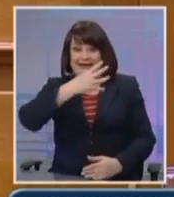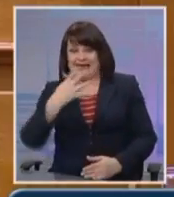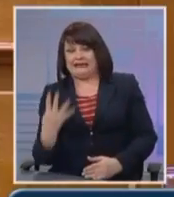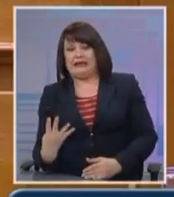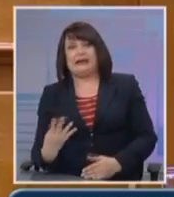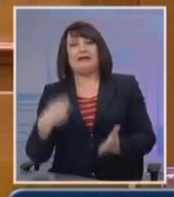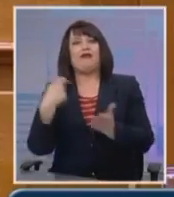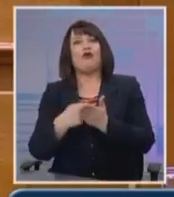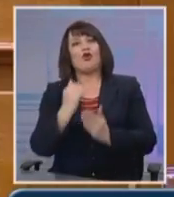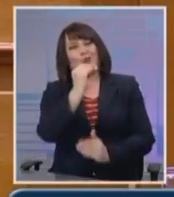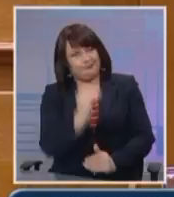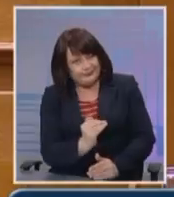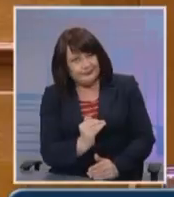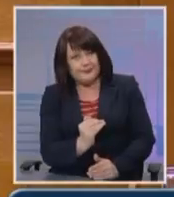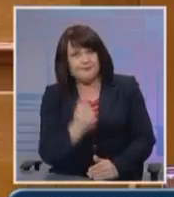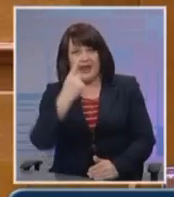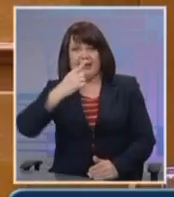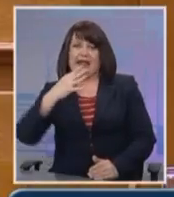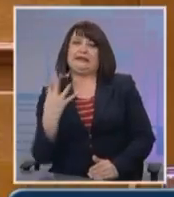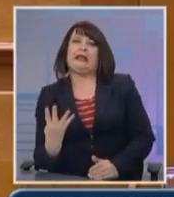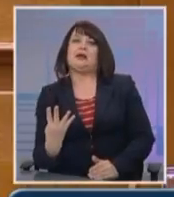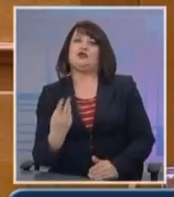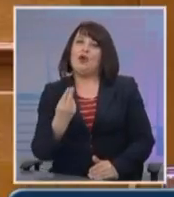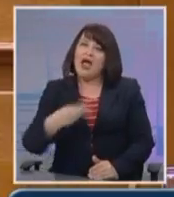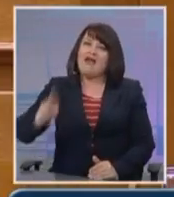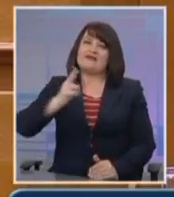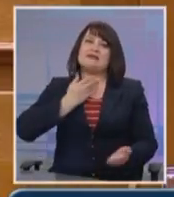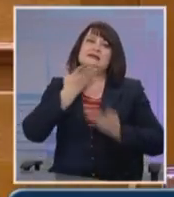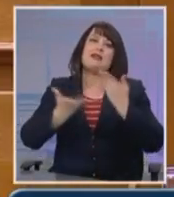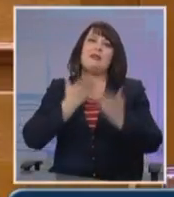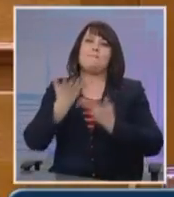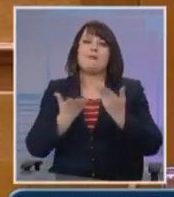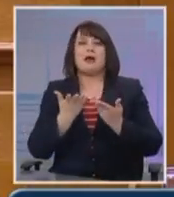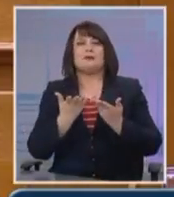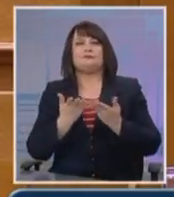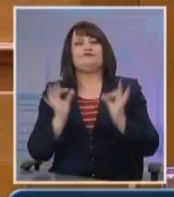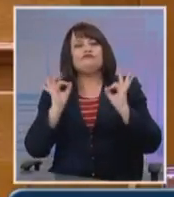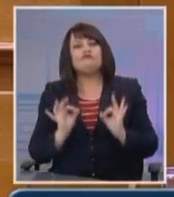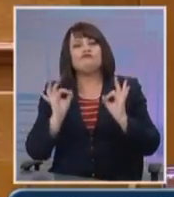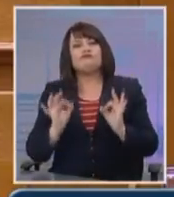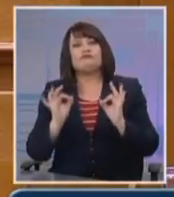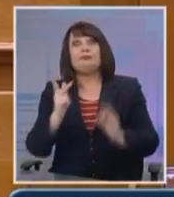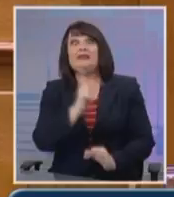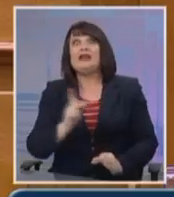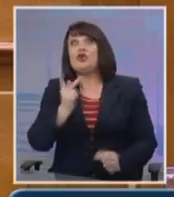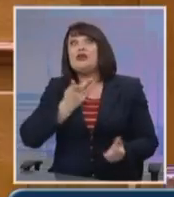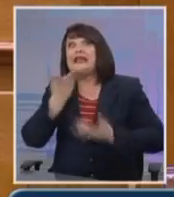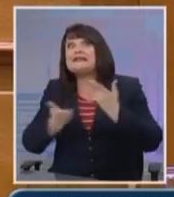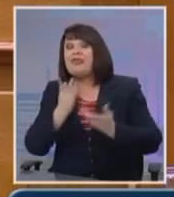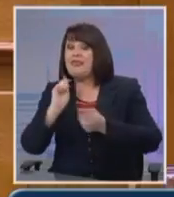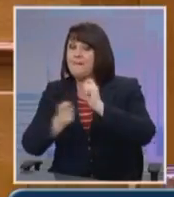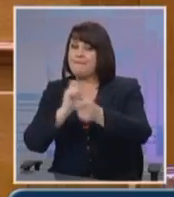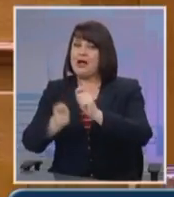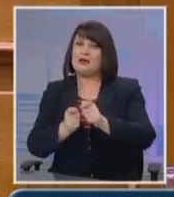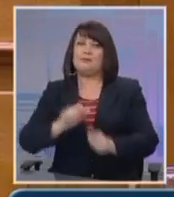μείωση των φόρων και 1/4 στην αύξηση των δαπανών, με στοχευμένη αύξηση των κοινωνικών δαπανών με